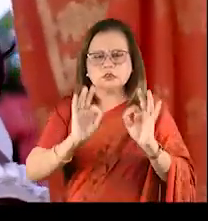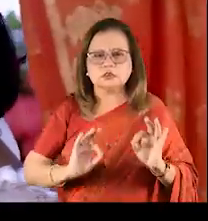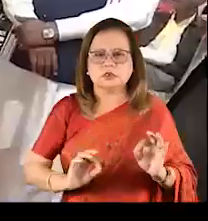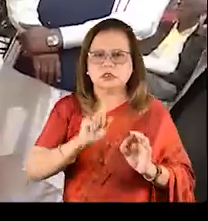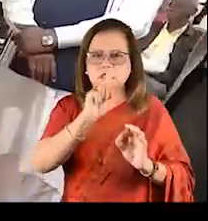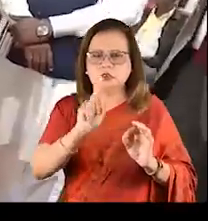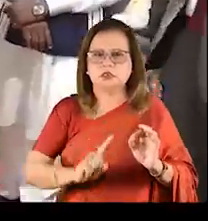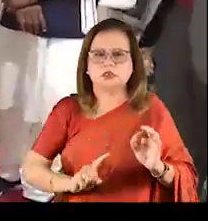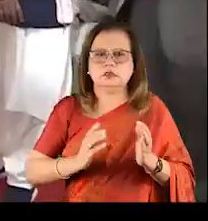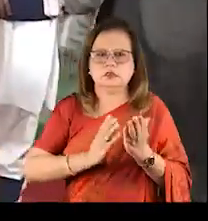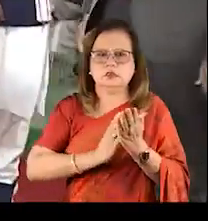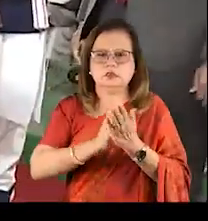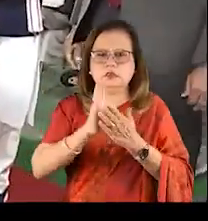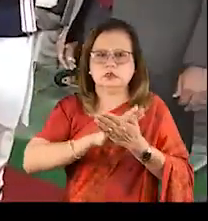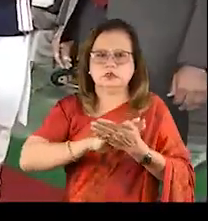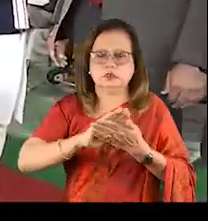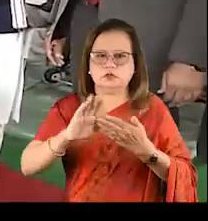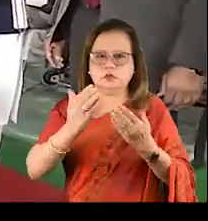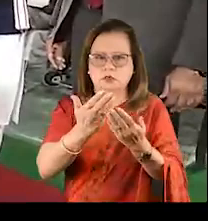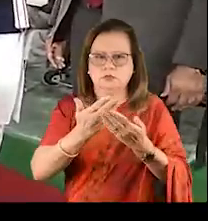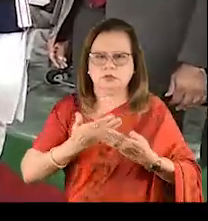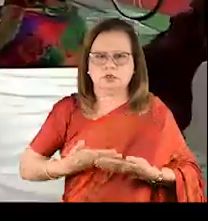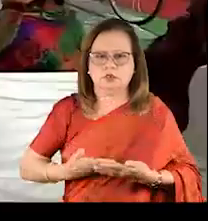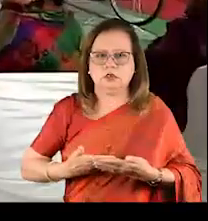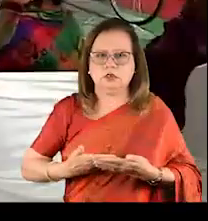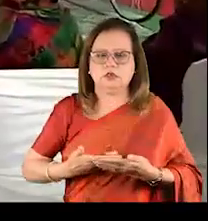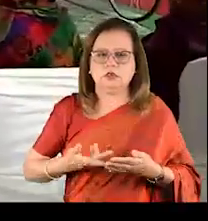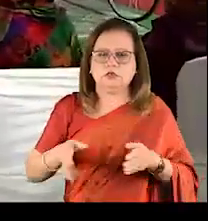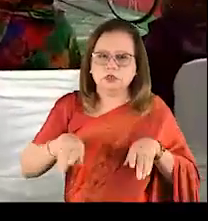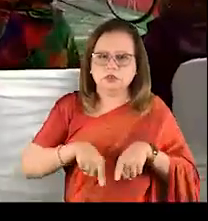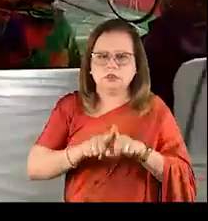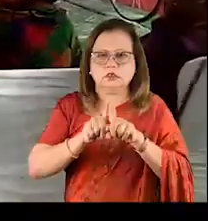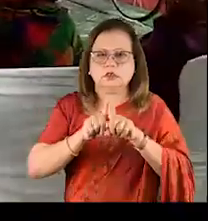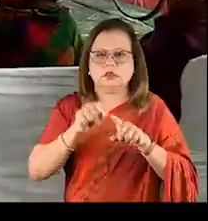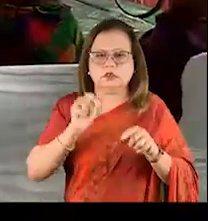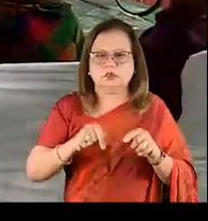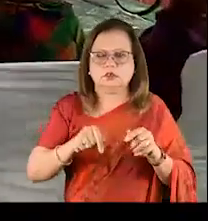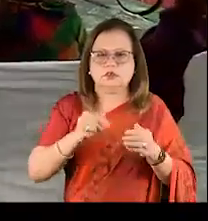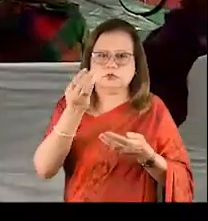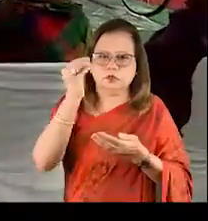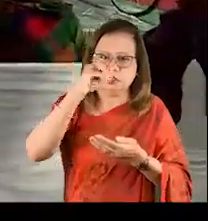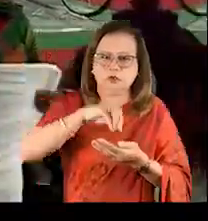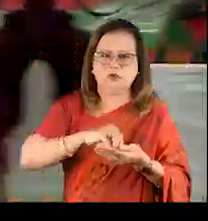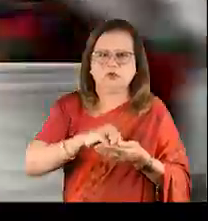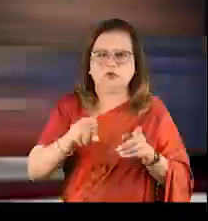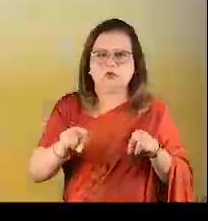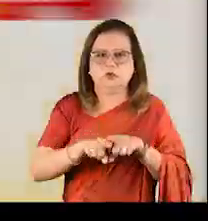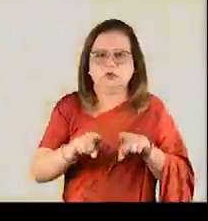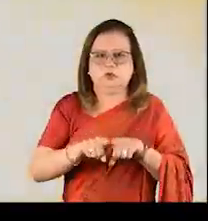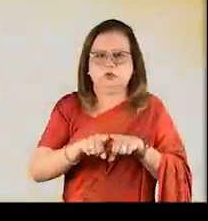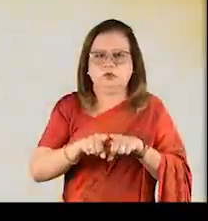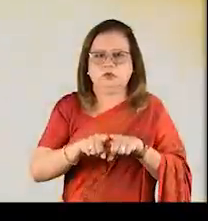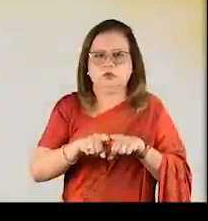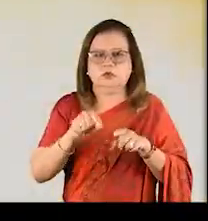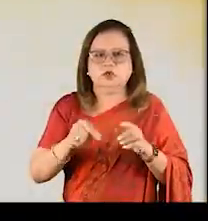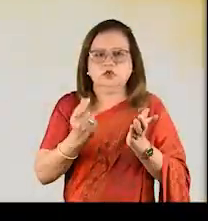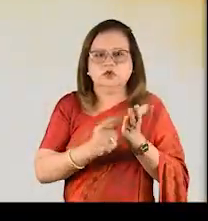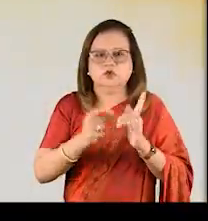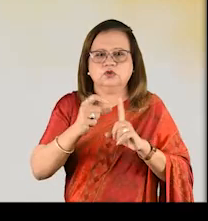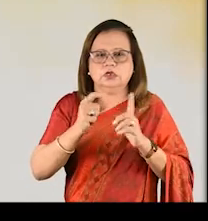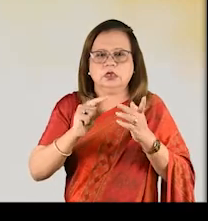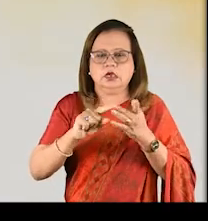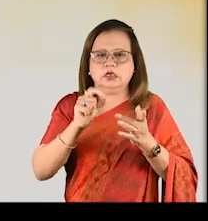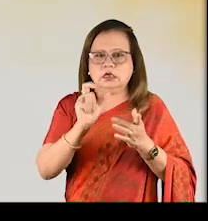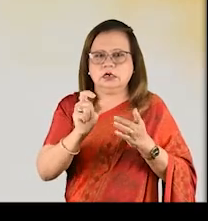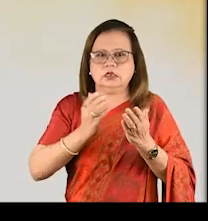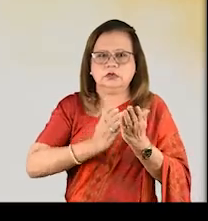सुगम और पारदर्शी तरीके से तो मिले ही, साथ ही इसमें एक रूपता भी हो। UDID कार्ड